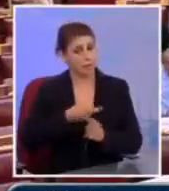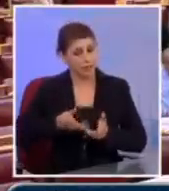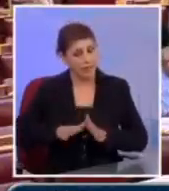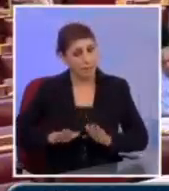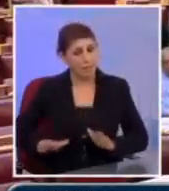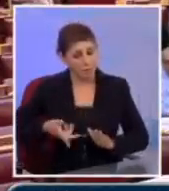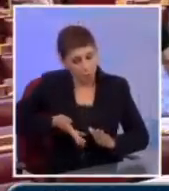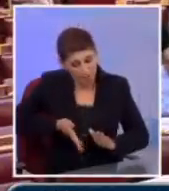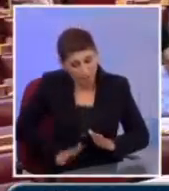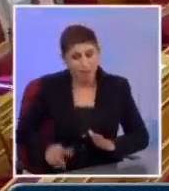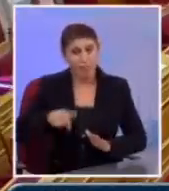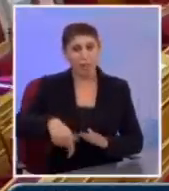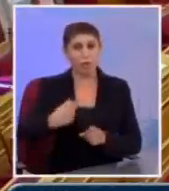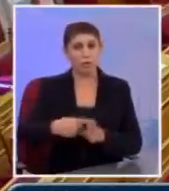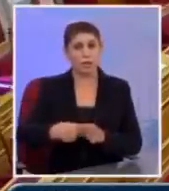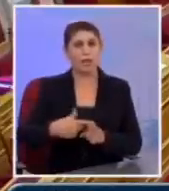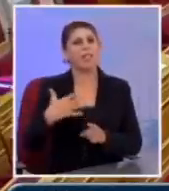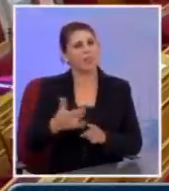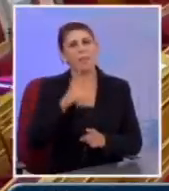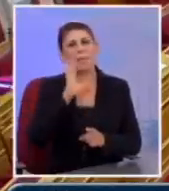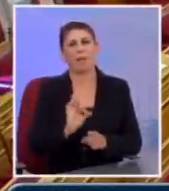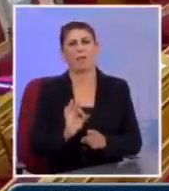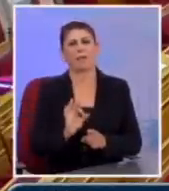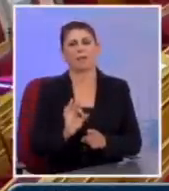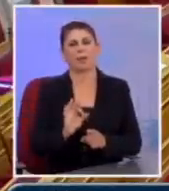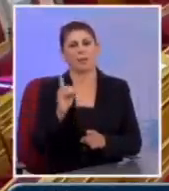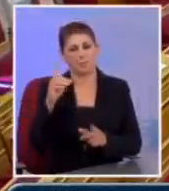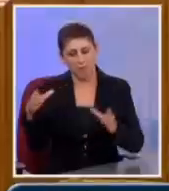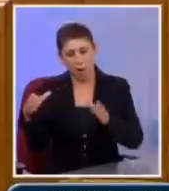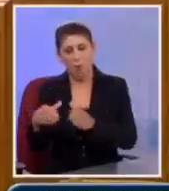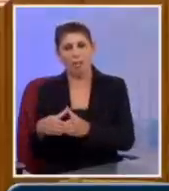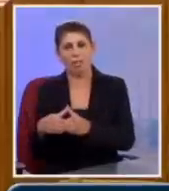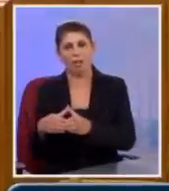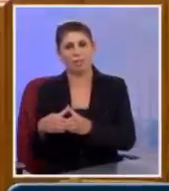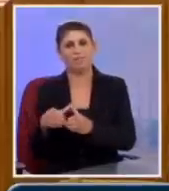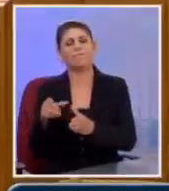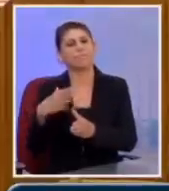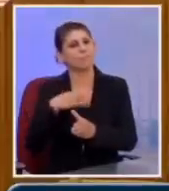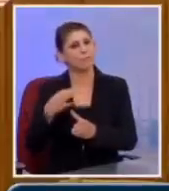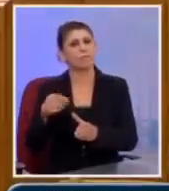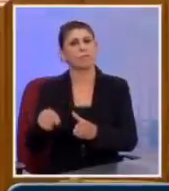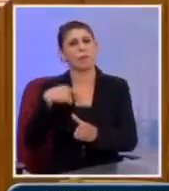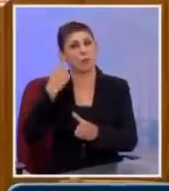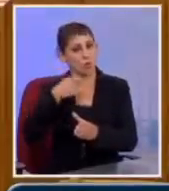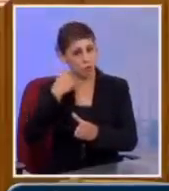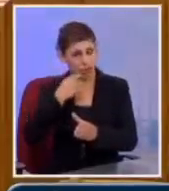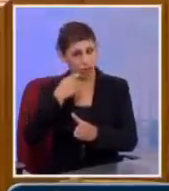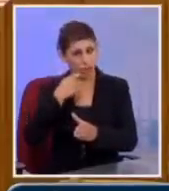που γεννιούνται στην Ελλάδα είναι πράγματι μια κατηγορία που εκπροσωπείται από τους